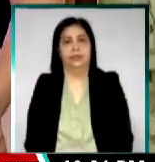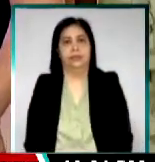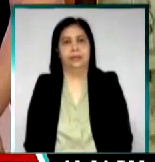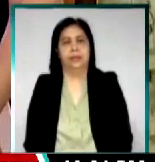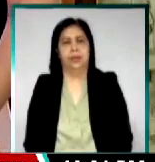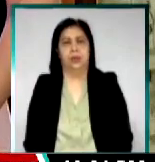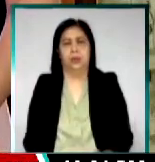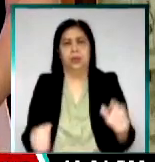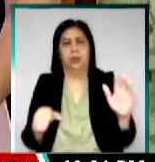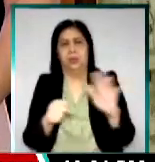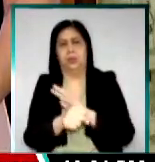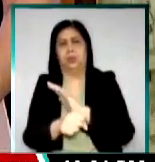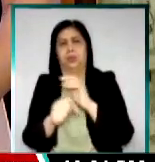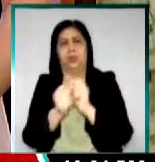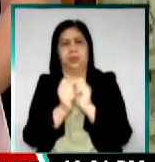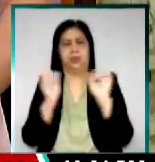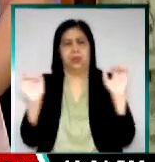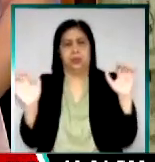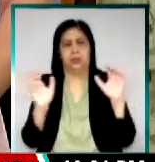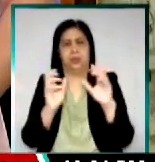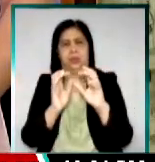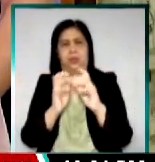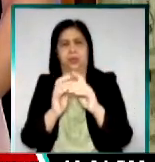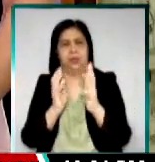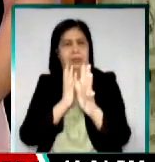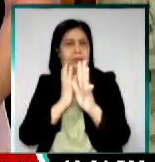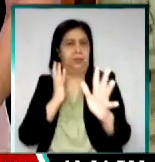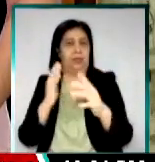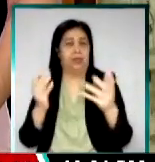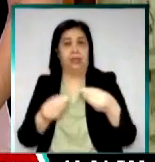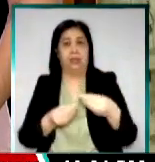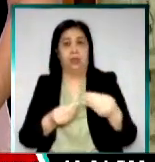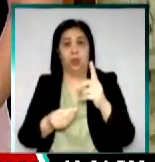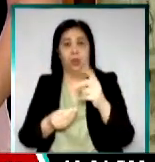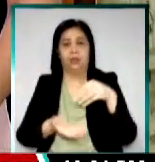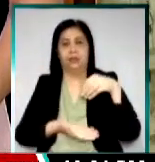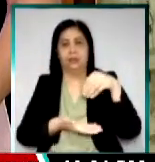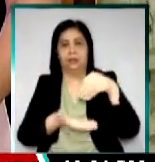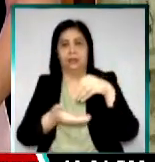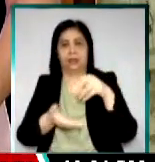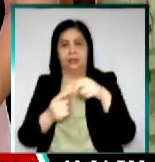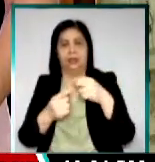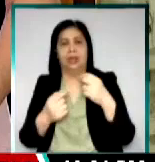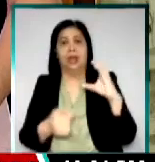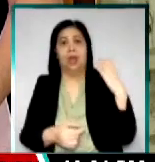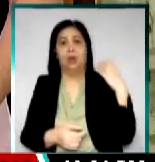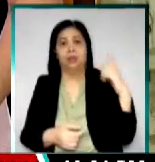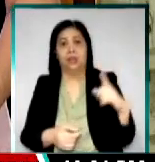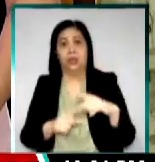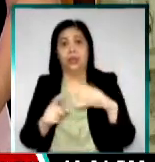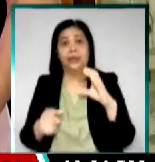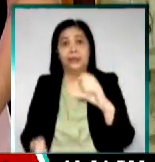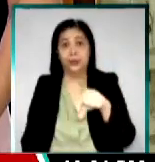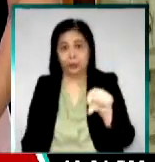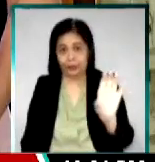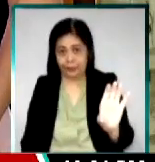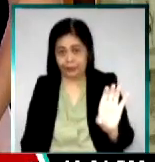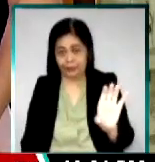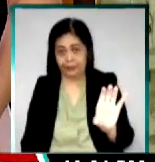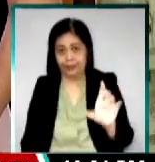Nagsiksikan at nagkumpulan ang mga pumila sa pamimigay ng ayuda ng isang konsehal sa Quezon City. Ang